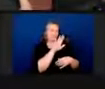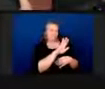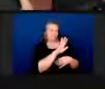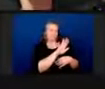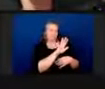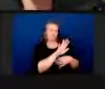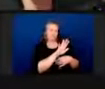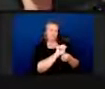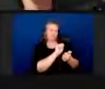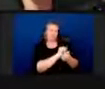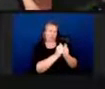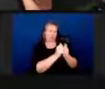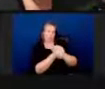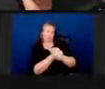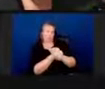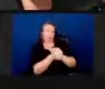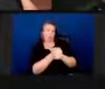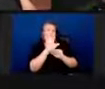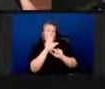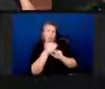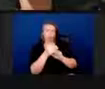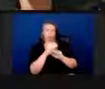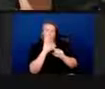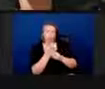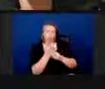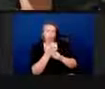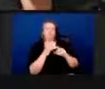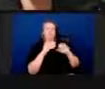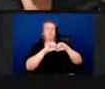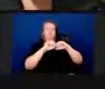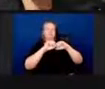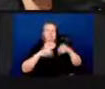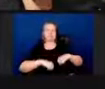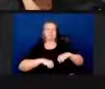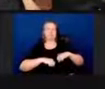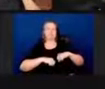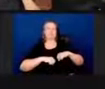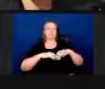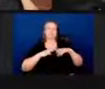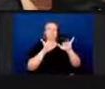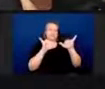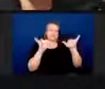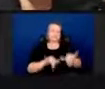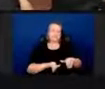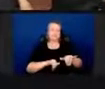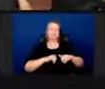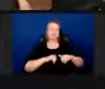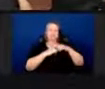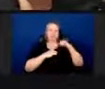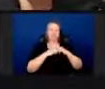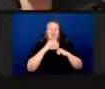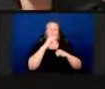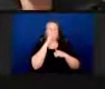عن تحويل الثقافة والأنظمة والهيكليات في المبنى،